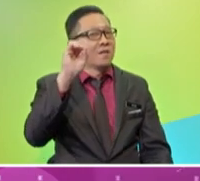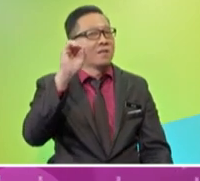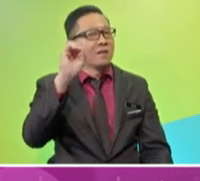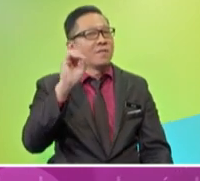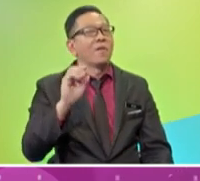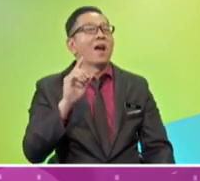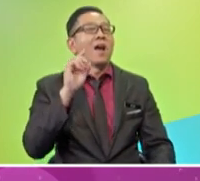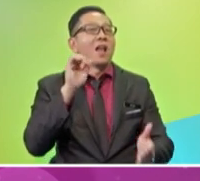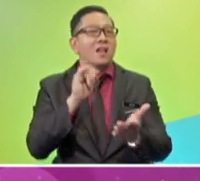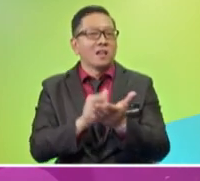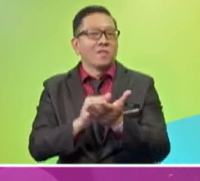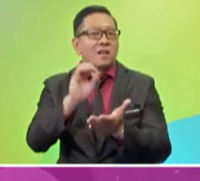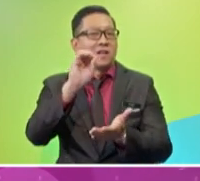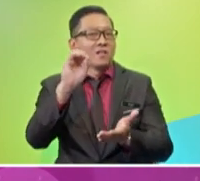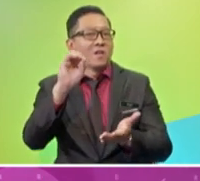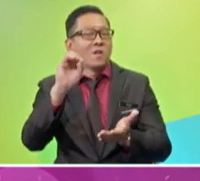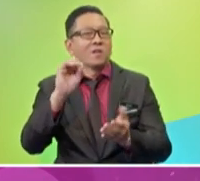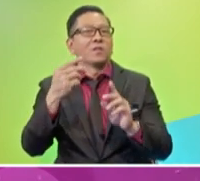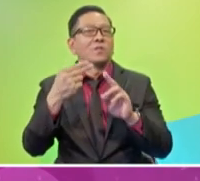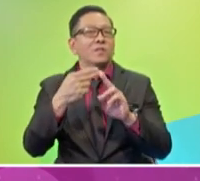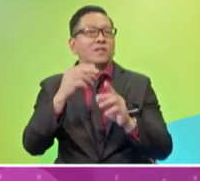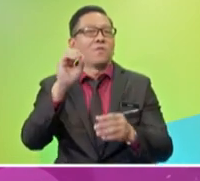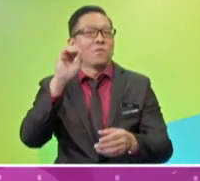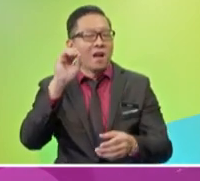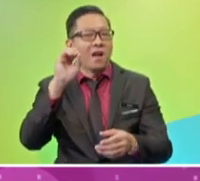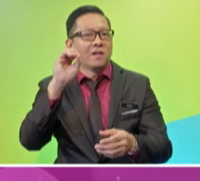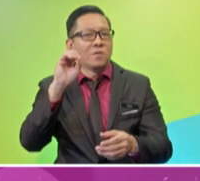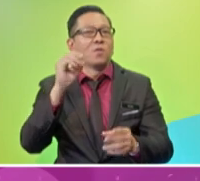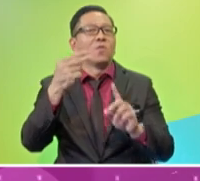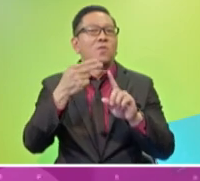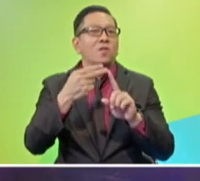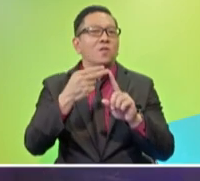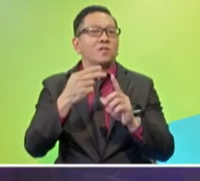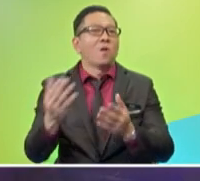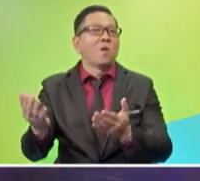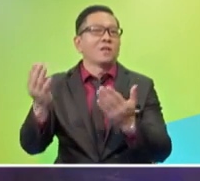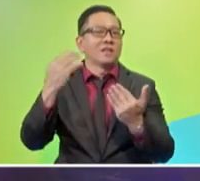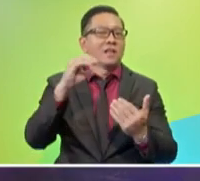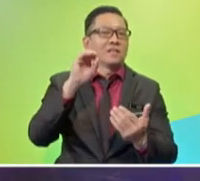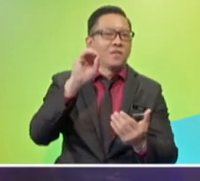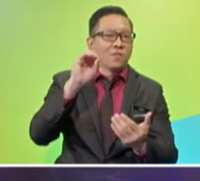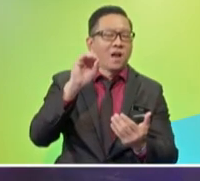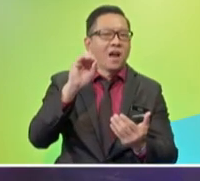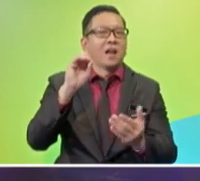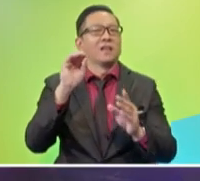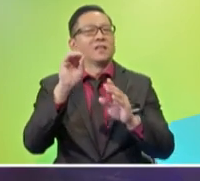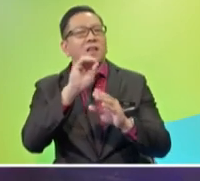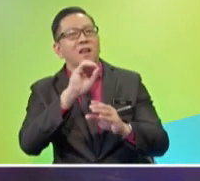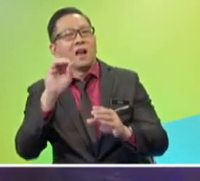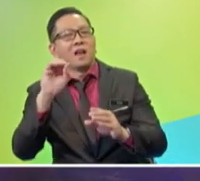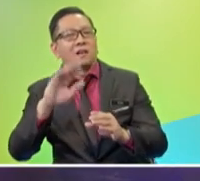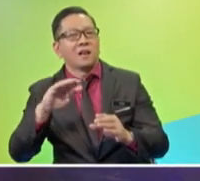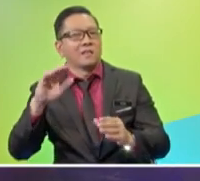itu sifar, bakul kosong itu sifar, kotak kosong itu sifar,